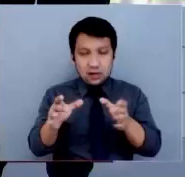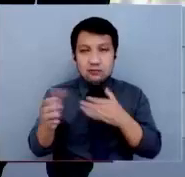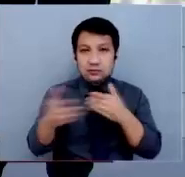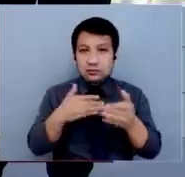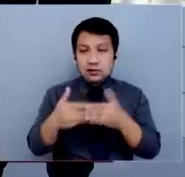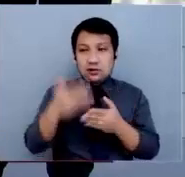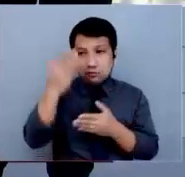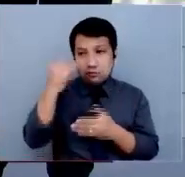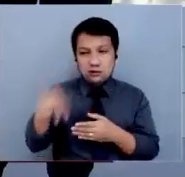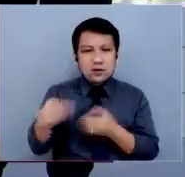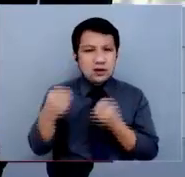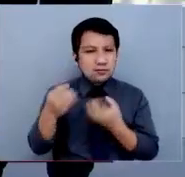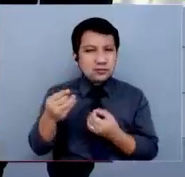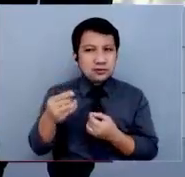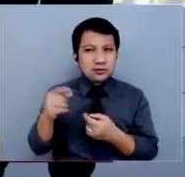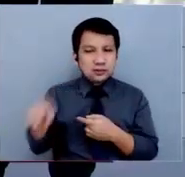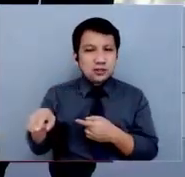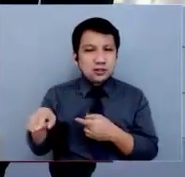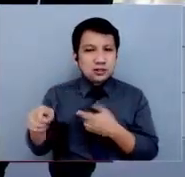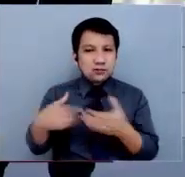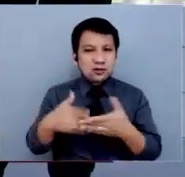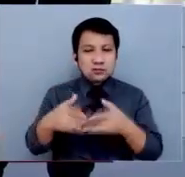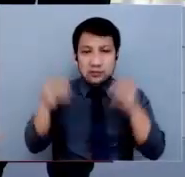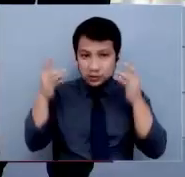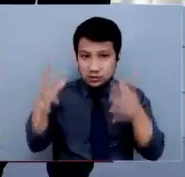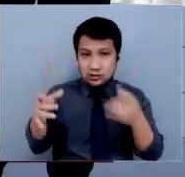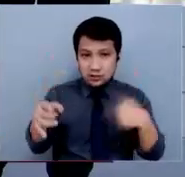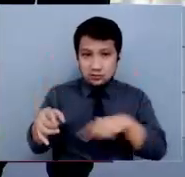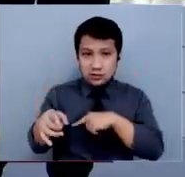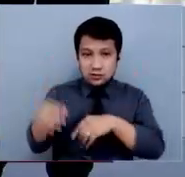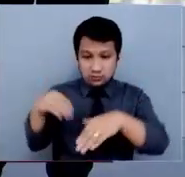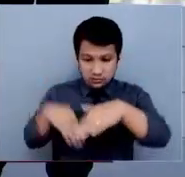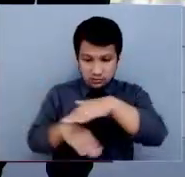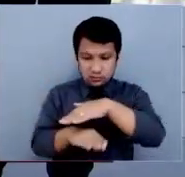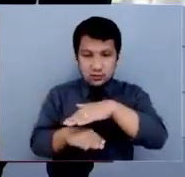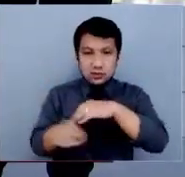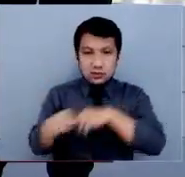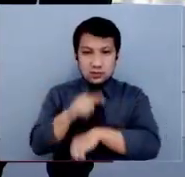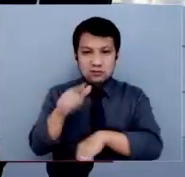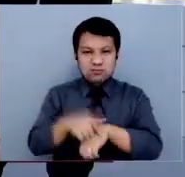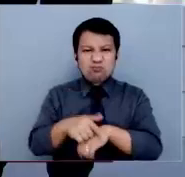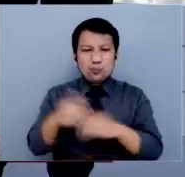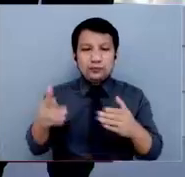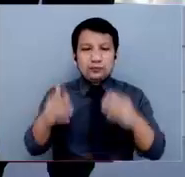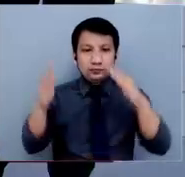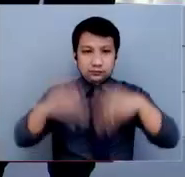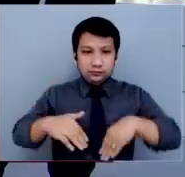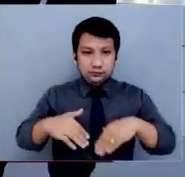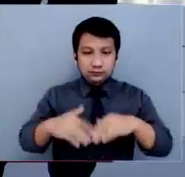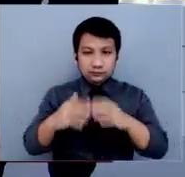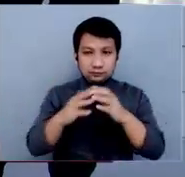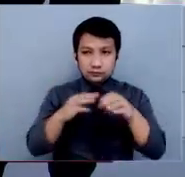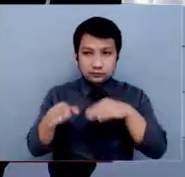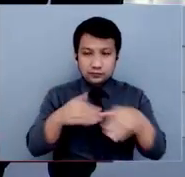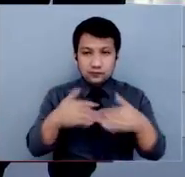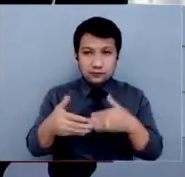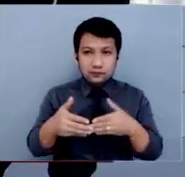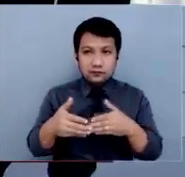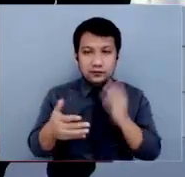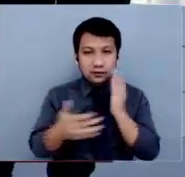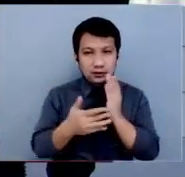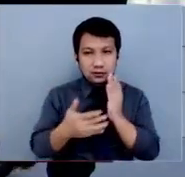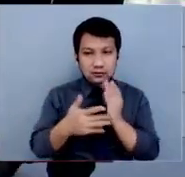dahil maraming mga panganib sa ilalim po ng lupa. Nariyan siyempre ang tunnel collapse at yung mga toxic